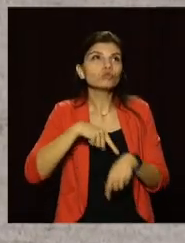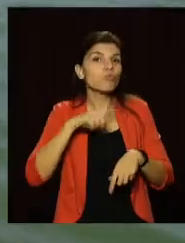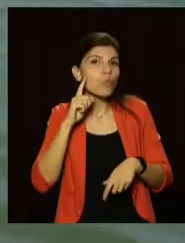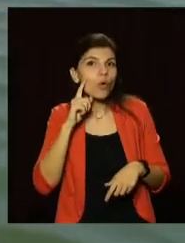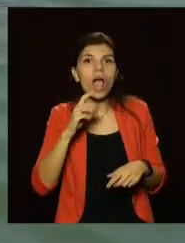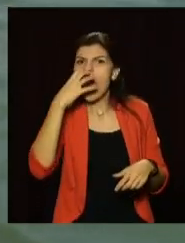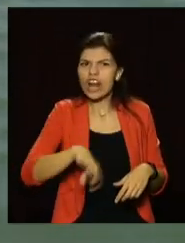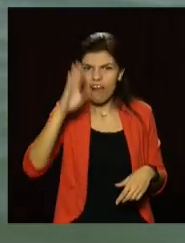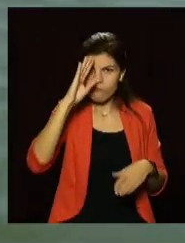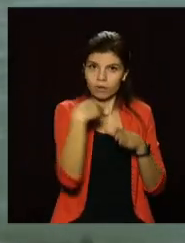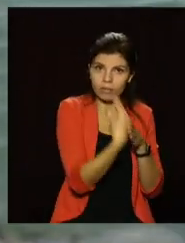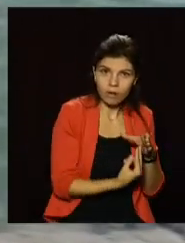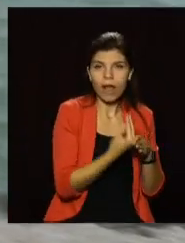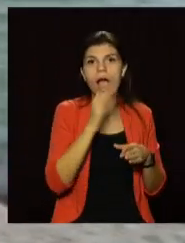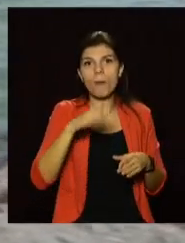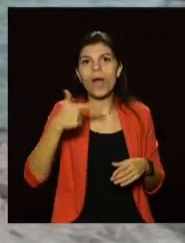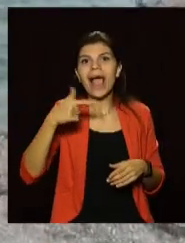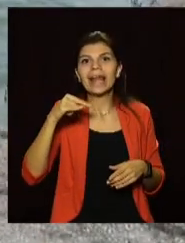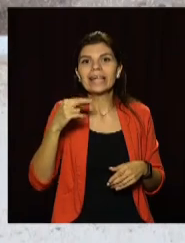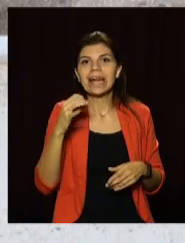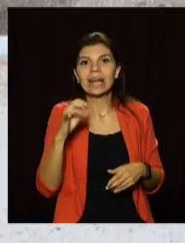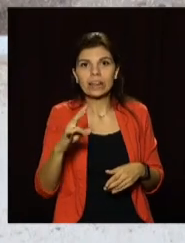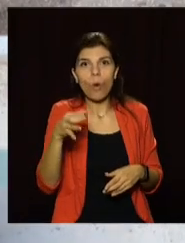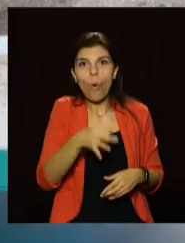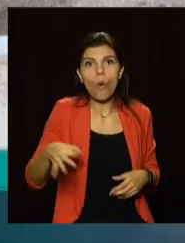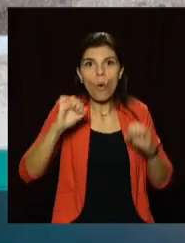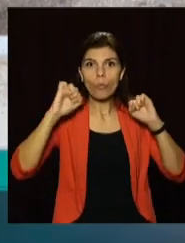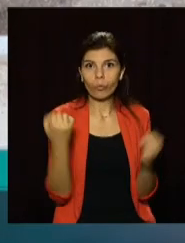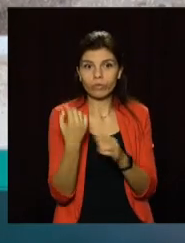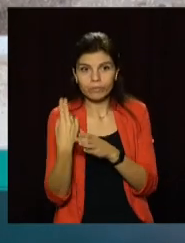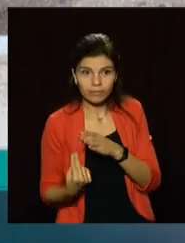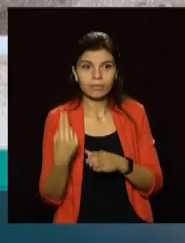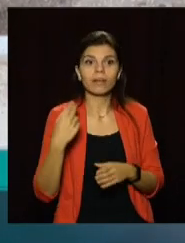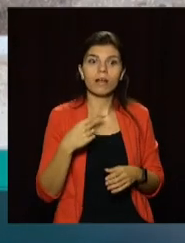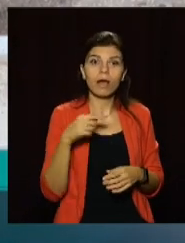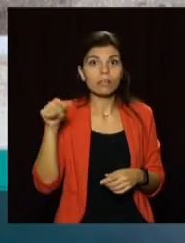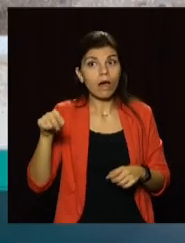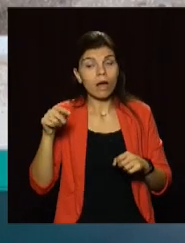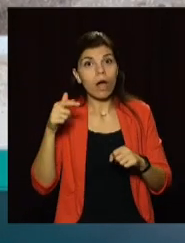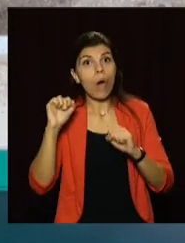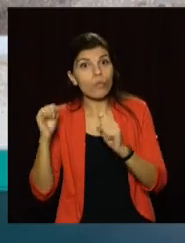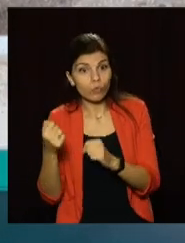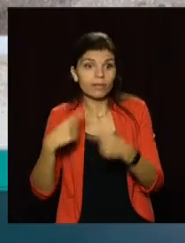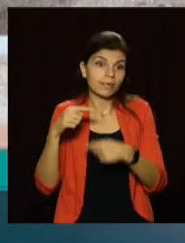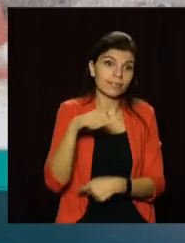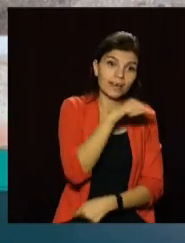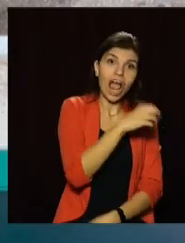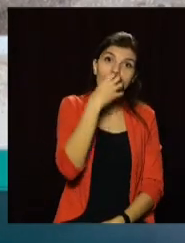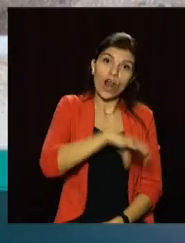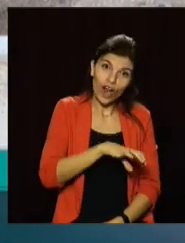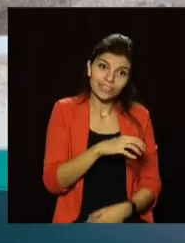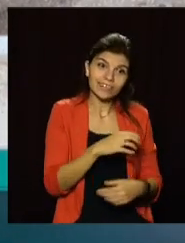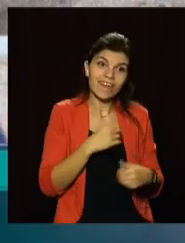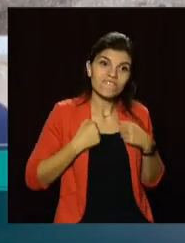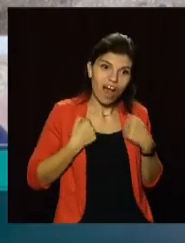гарячу термальну воду, то в охолоджене гліцеринове озеро. Окунаємося, там вода доволі таки прохладна. Возвращаємося опять у